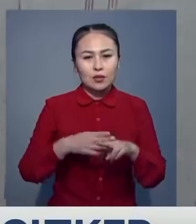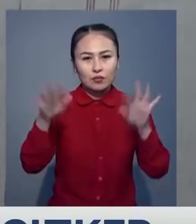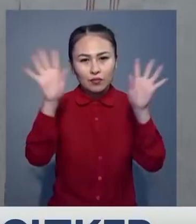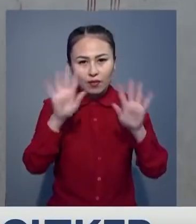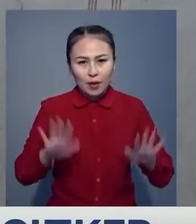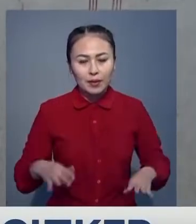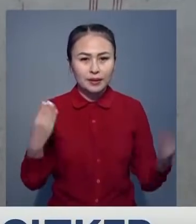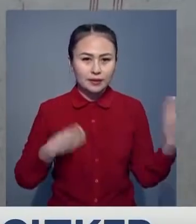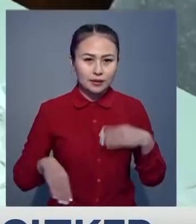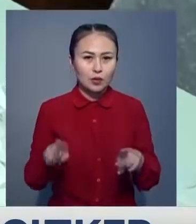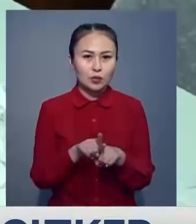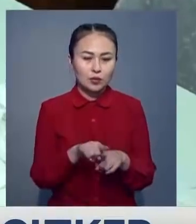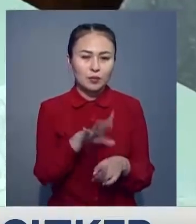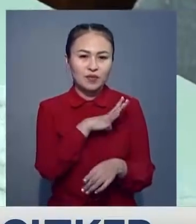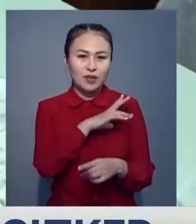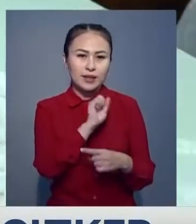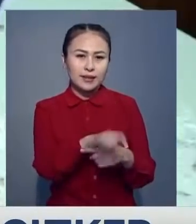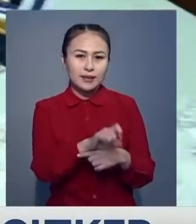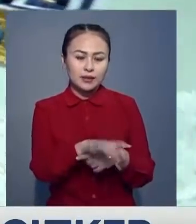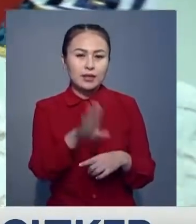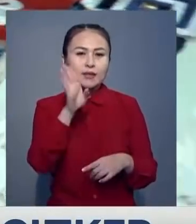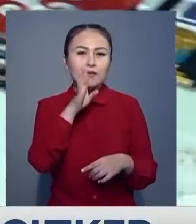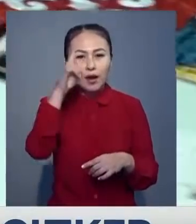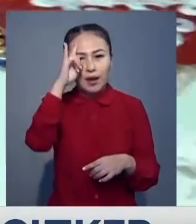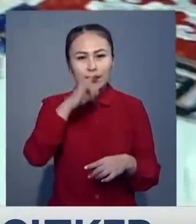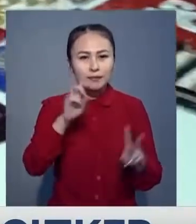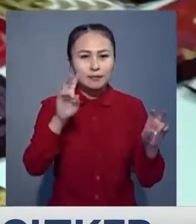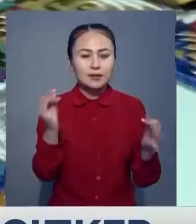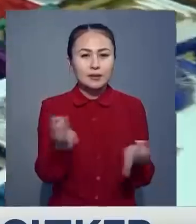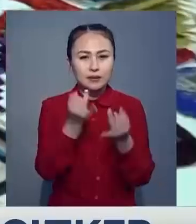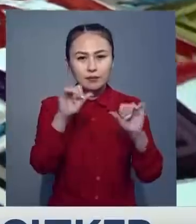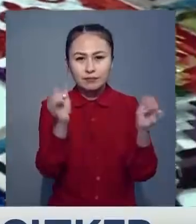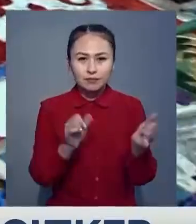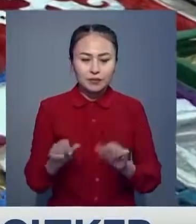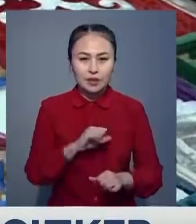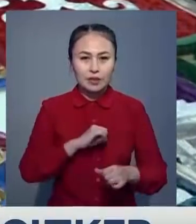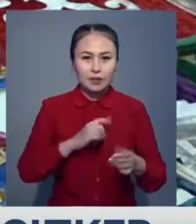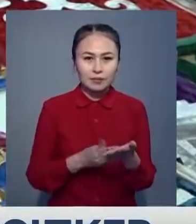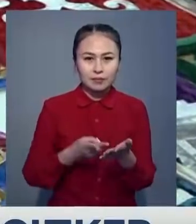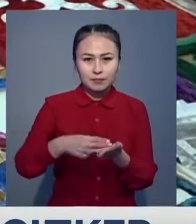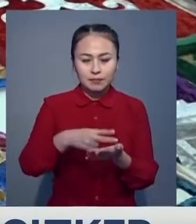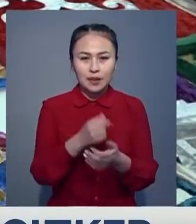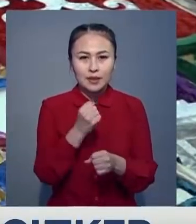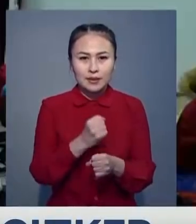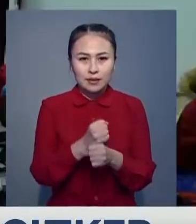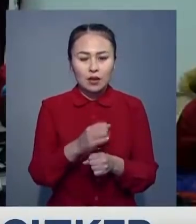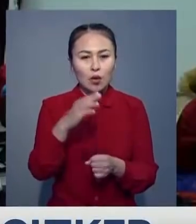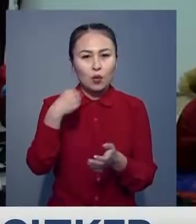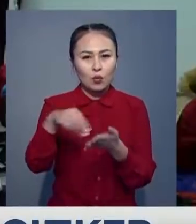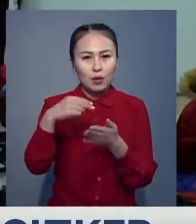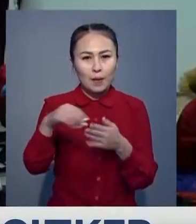ұлттық киімдерге де тапсырыс көп. Қазақы нақыштағы бұйымдардың ескезін өзі сызады. Матаны тапсырыс бойынша Түркиядан